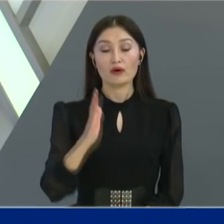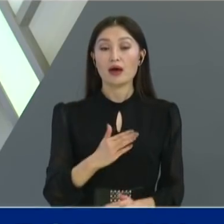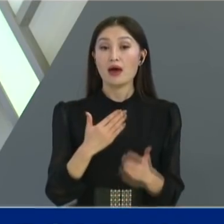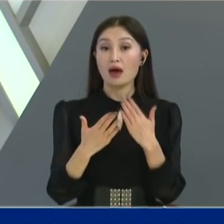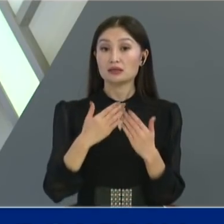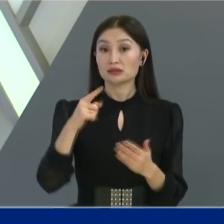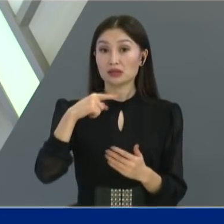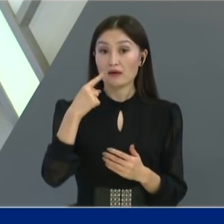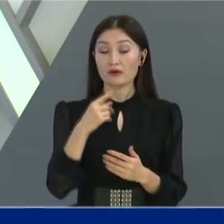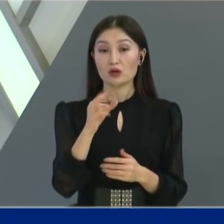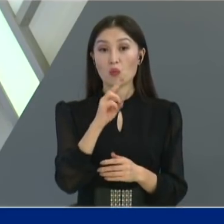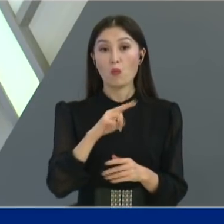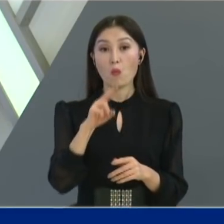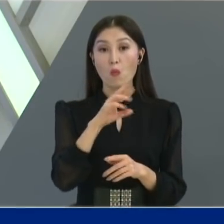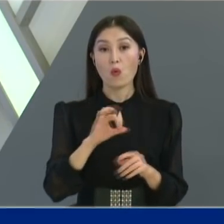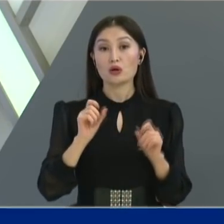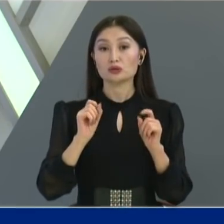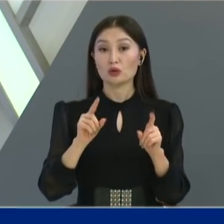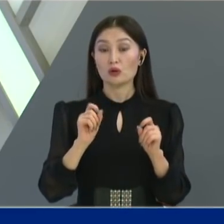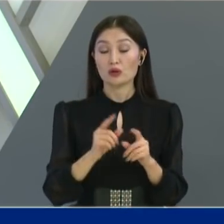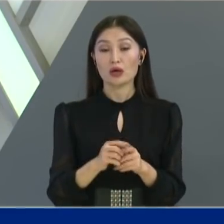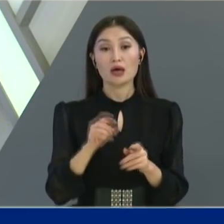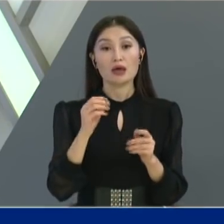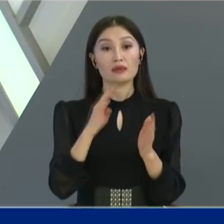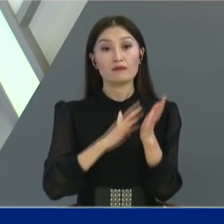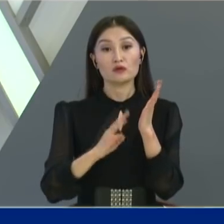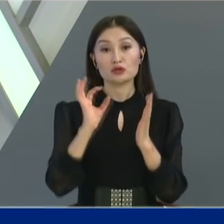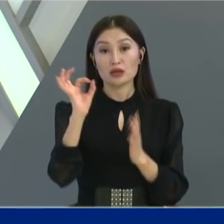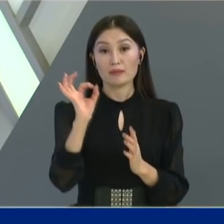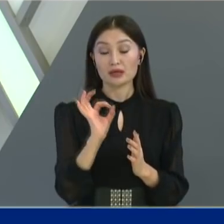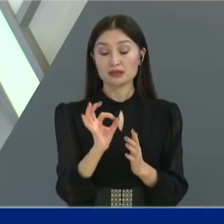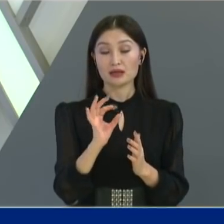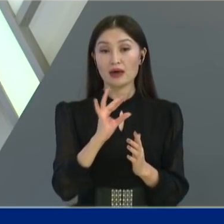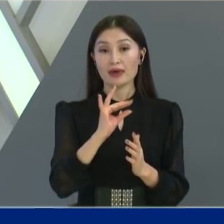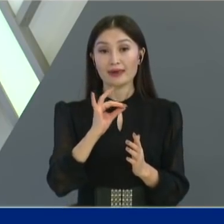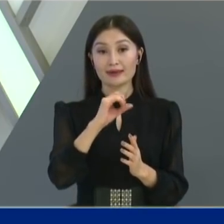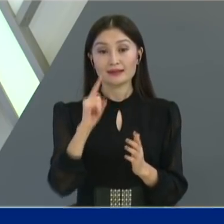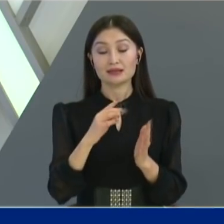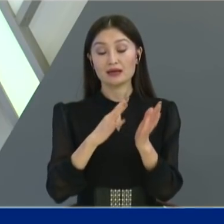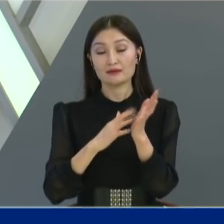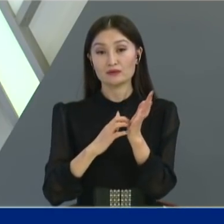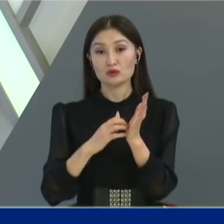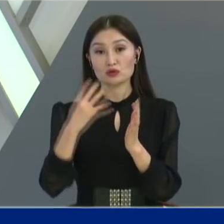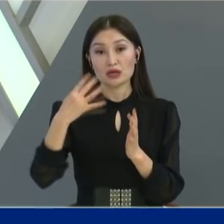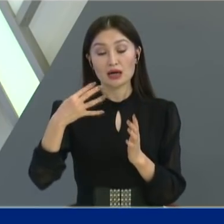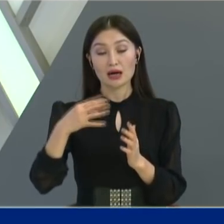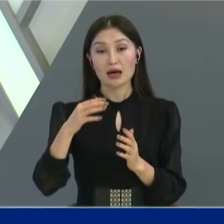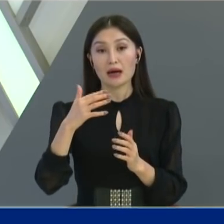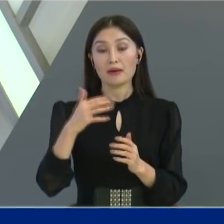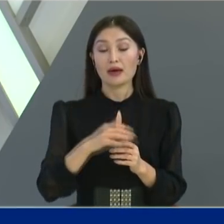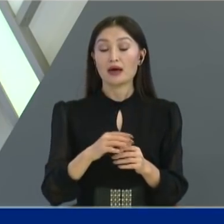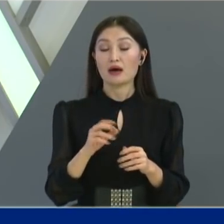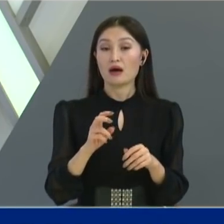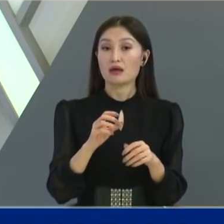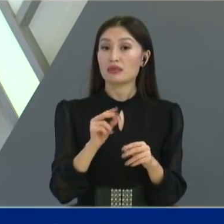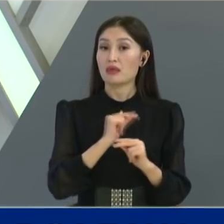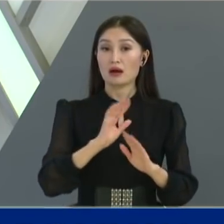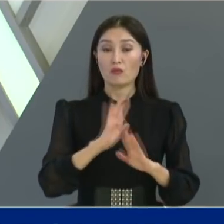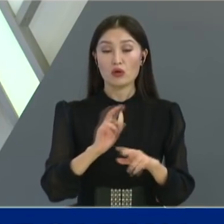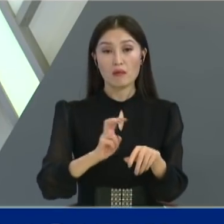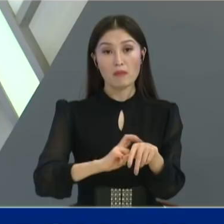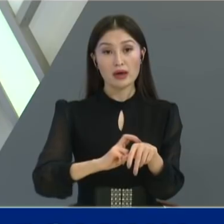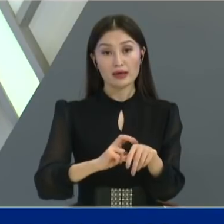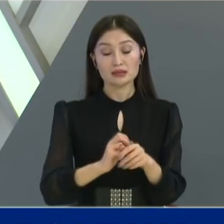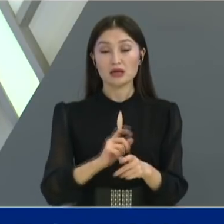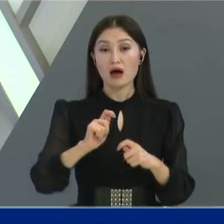Если говорить по ювелирному сектору, то 90% из 945 субъектов не работают, боятся. О предварительном